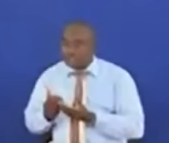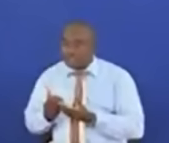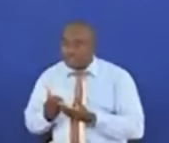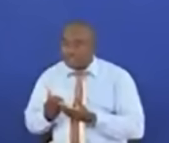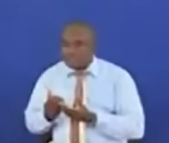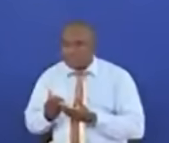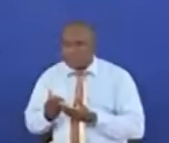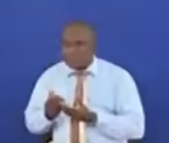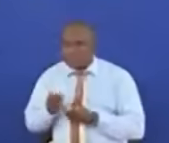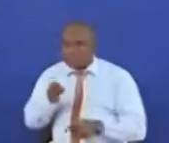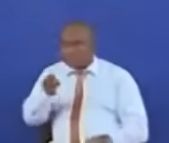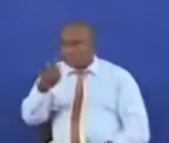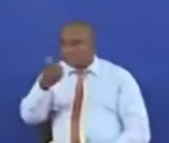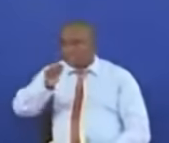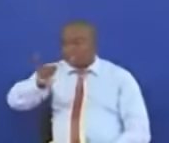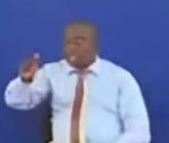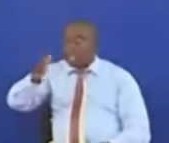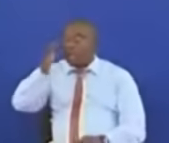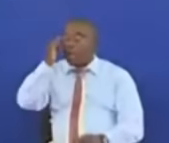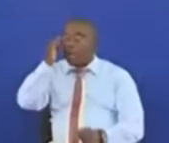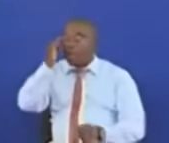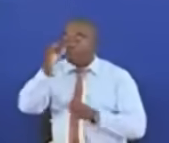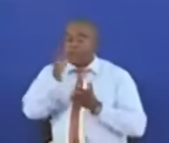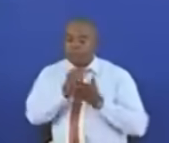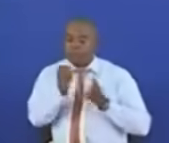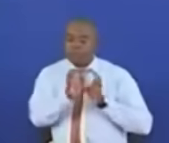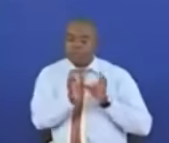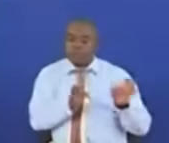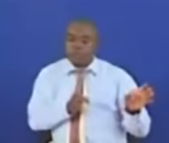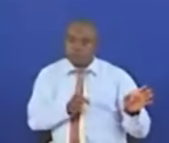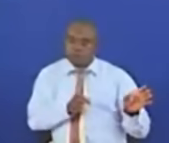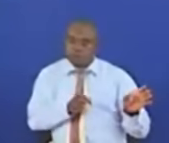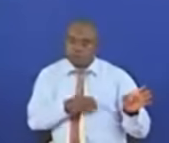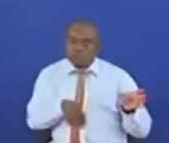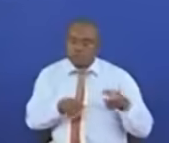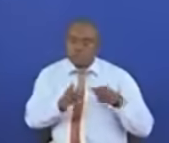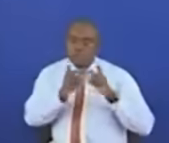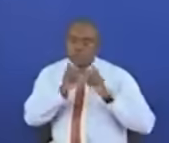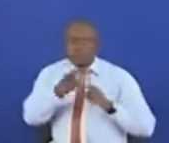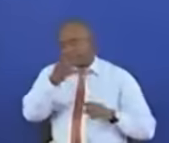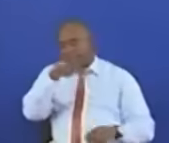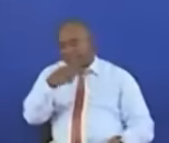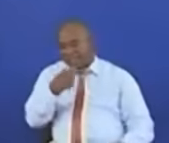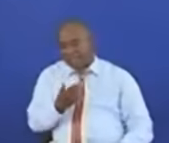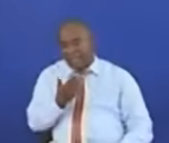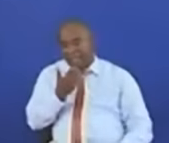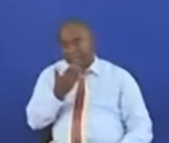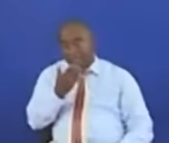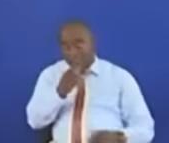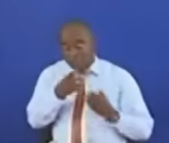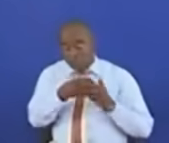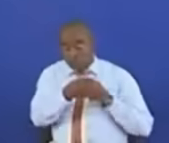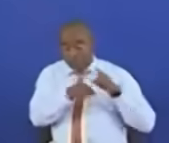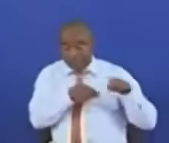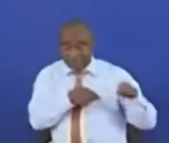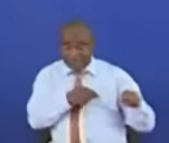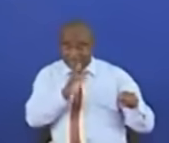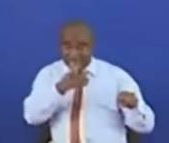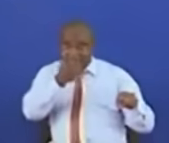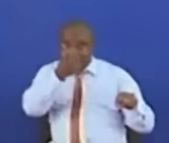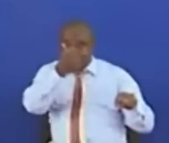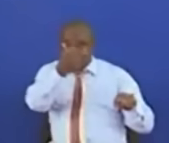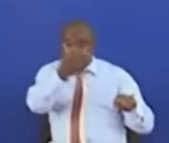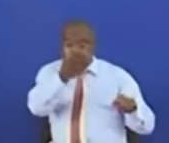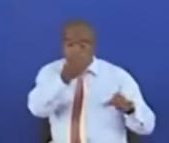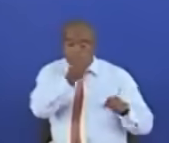of Tanganyika kupinga yale maamuzi ya kibaguzi. Lakini Mwalimu alisema ni heri tuende na hili ili baadaye tuweze